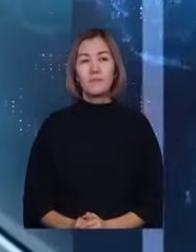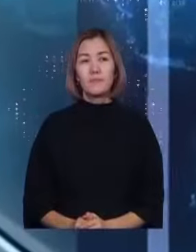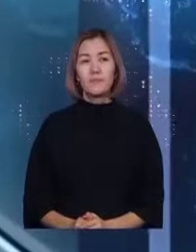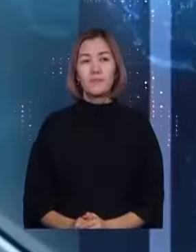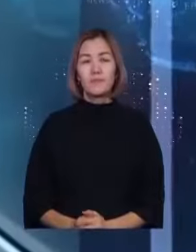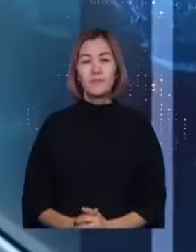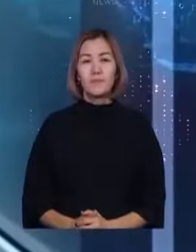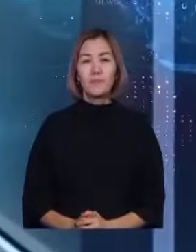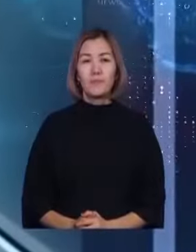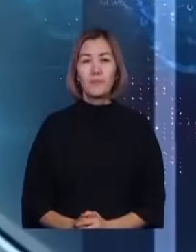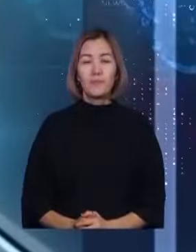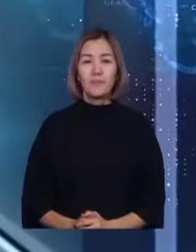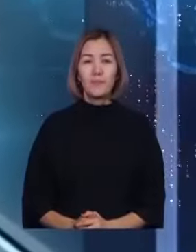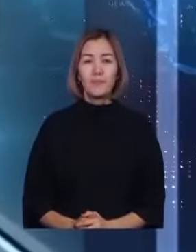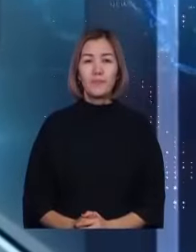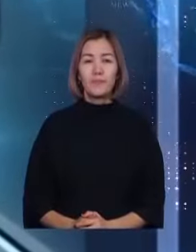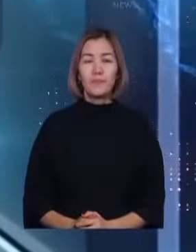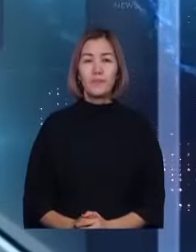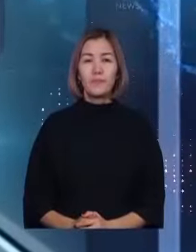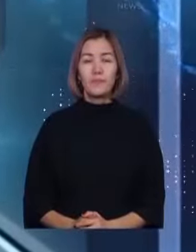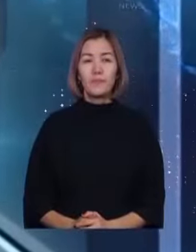Жетісу телеарнасы, Алматы облысынан.